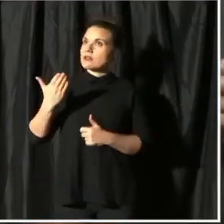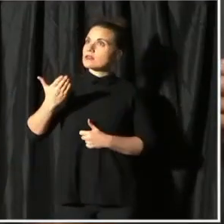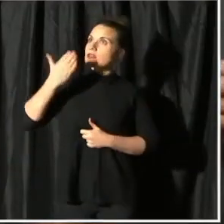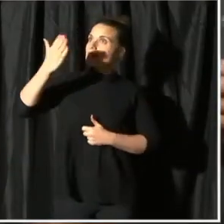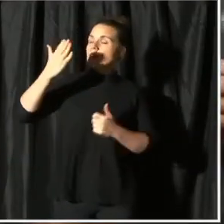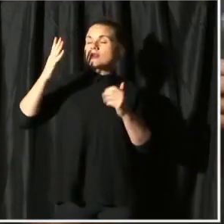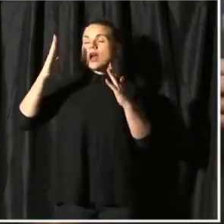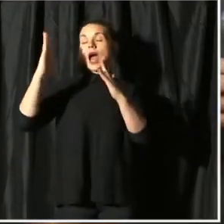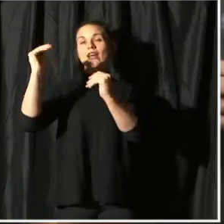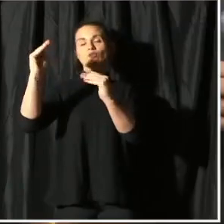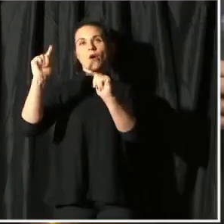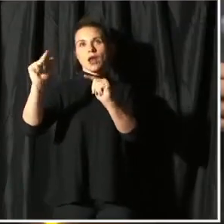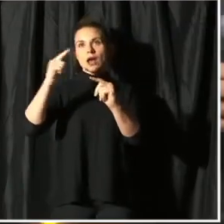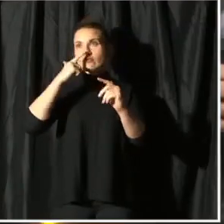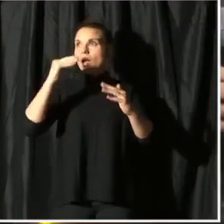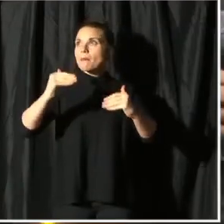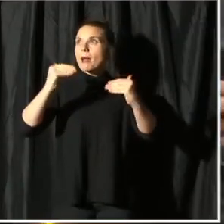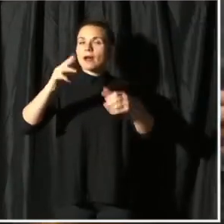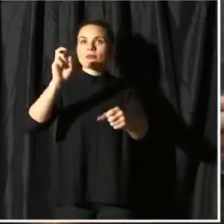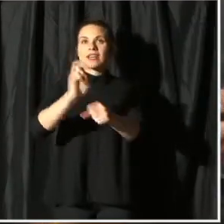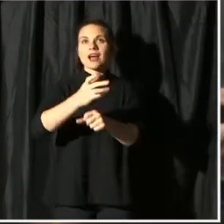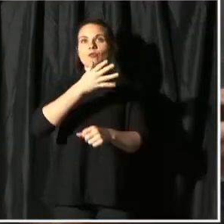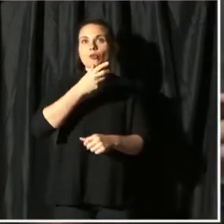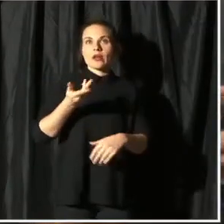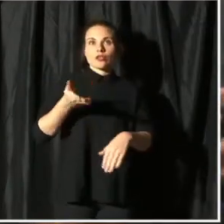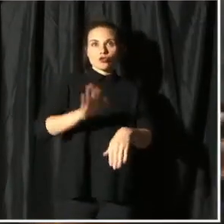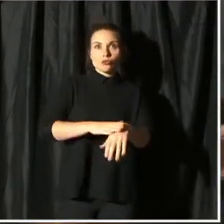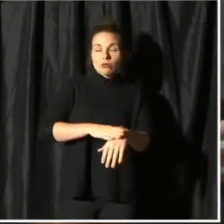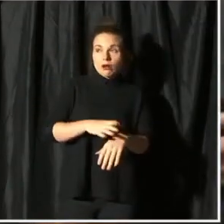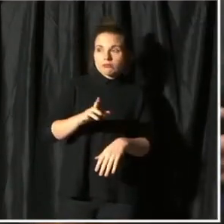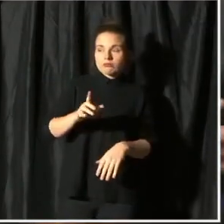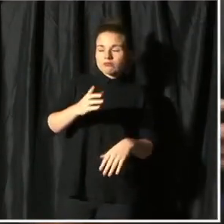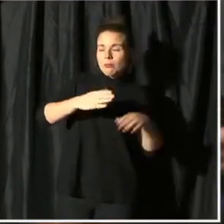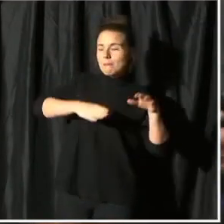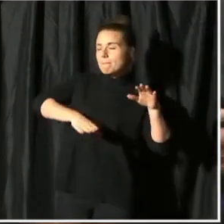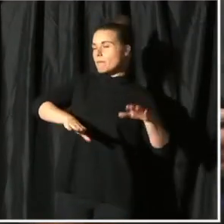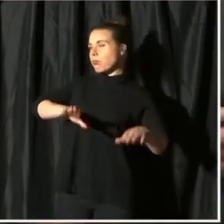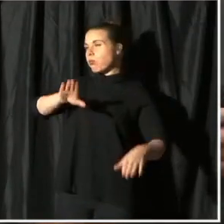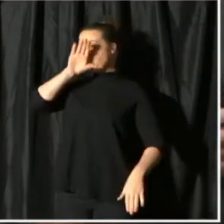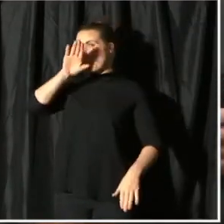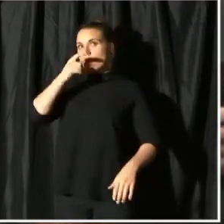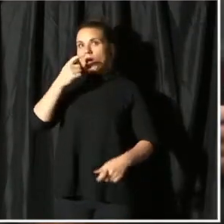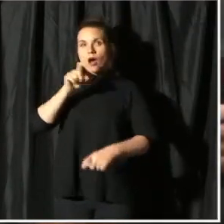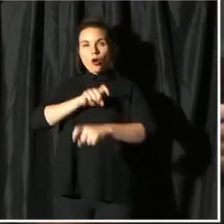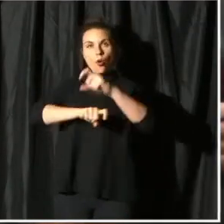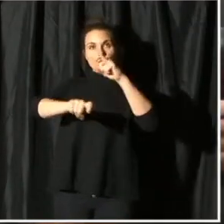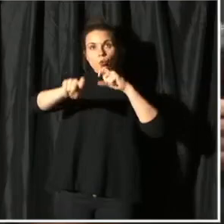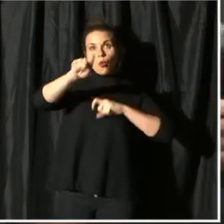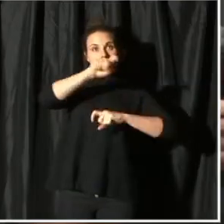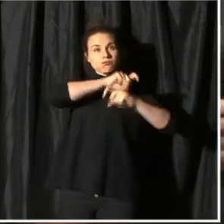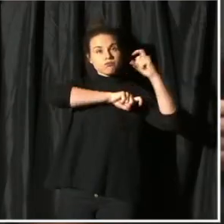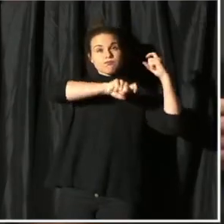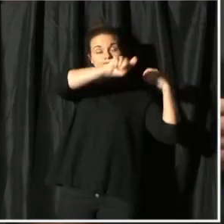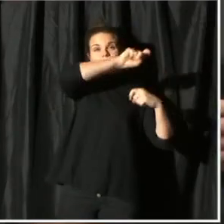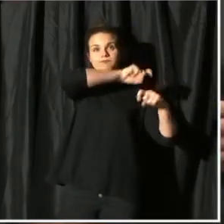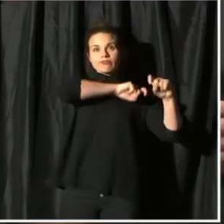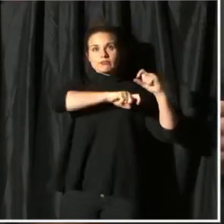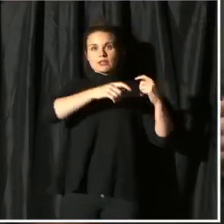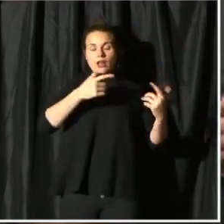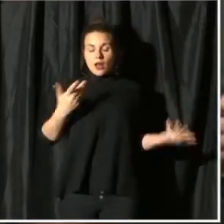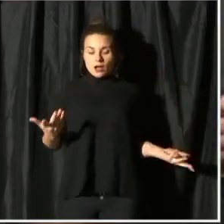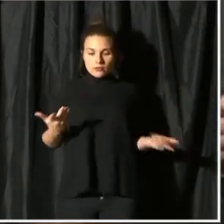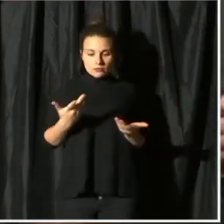comme c'était déjà et puis bah en fait non non non là on revient sur ce que c'était la situation d'avant qu'ovide donc forcément il ya